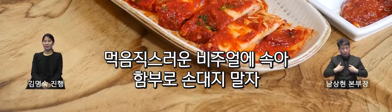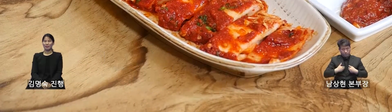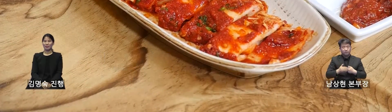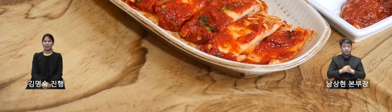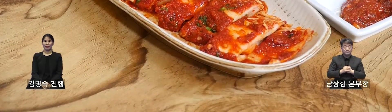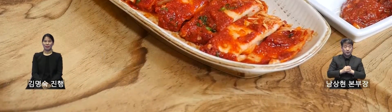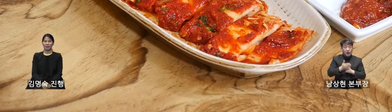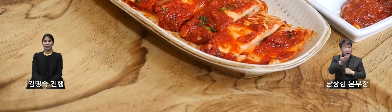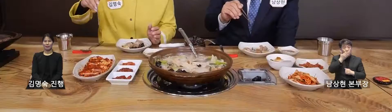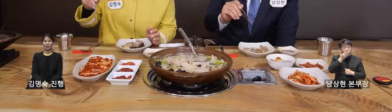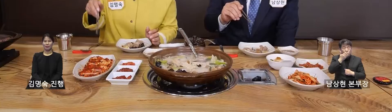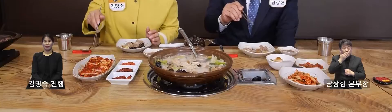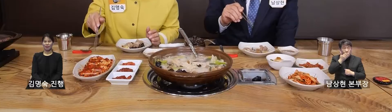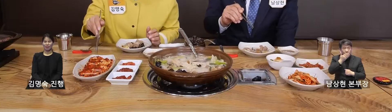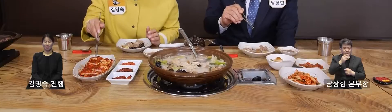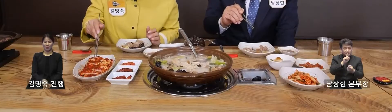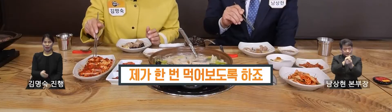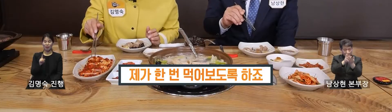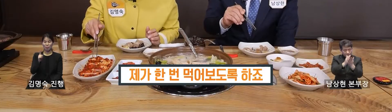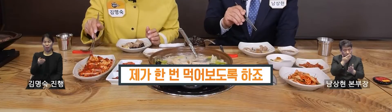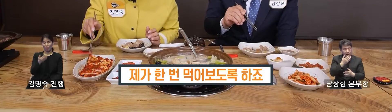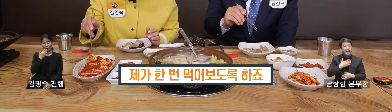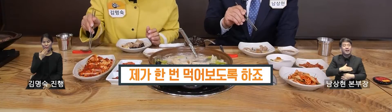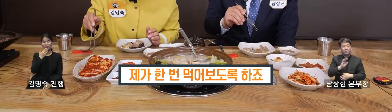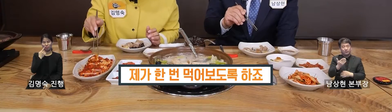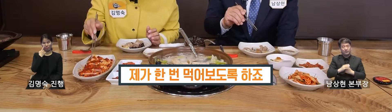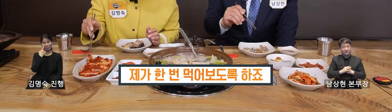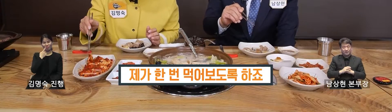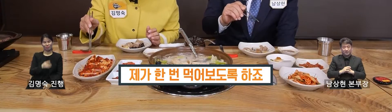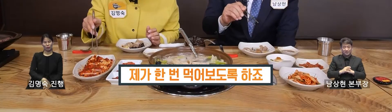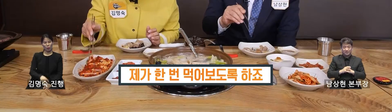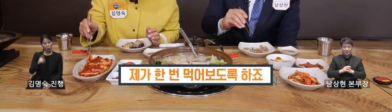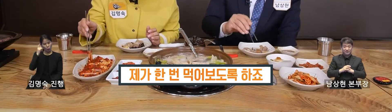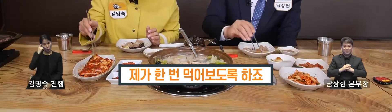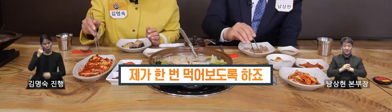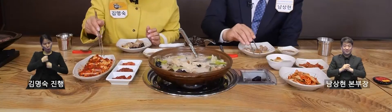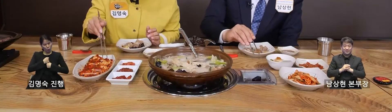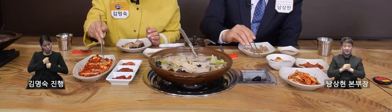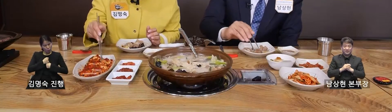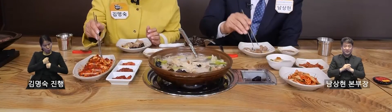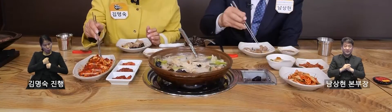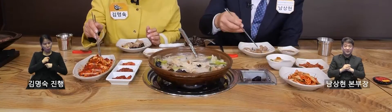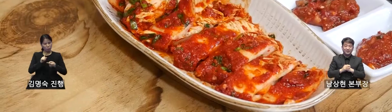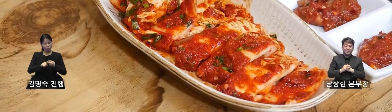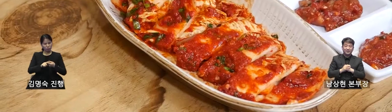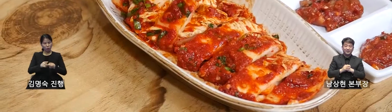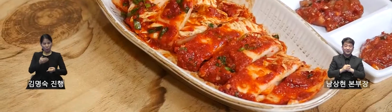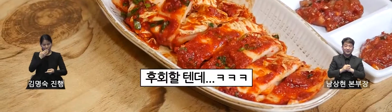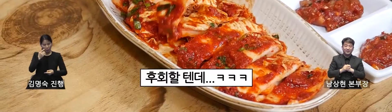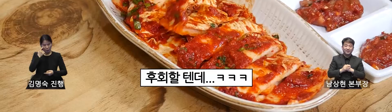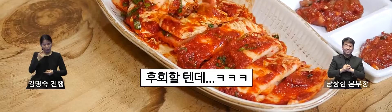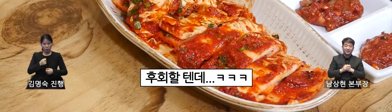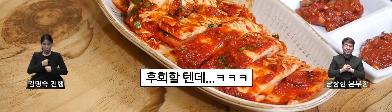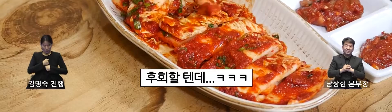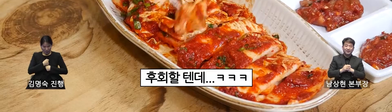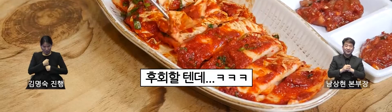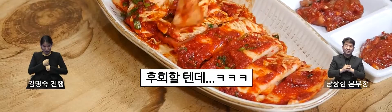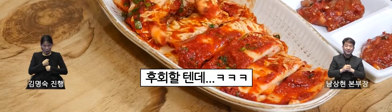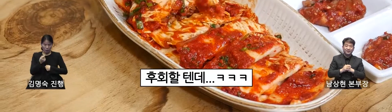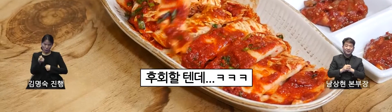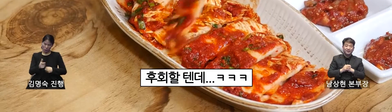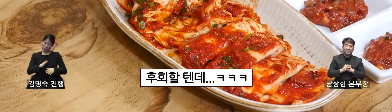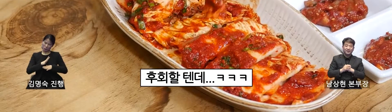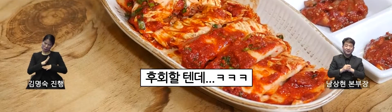있어요. 드셔보시면 알아요. 아, 그럼 한번 제가 먹어볼게요. 네. 얼마나 왜 조심해야 되는지. 조심해야 된다니까 살짝